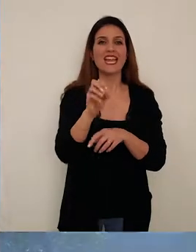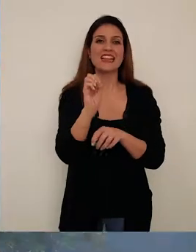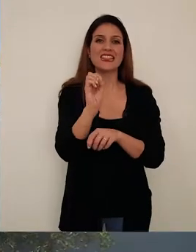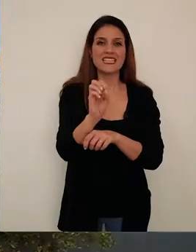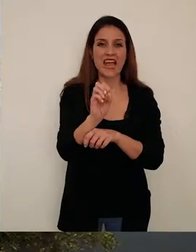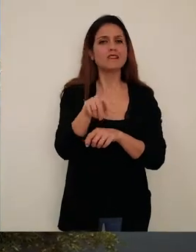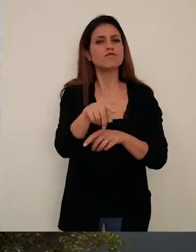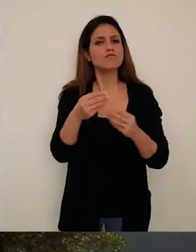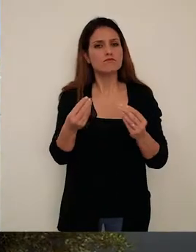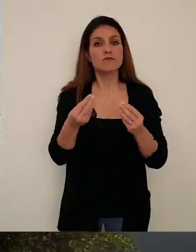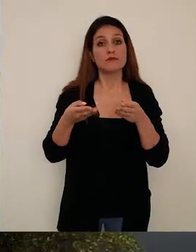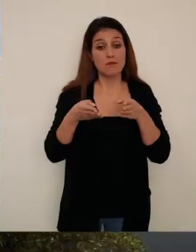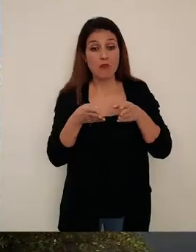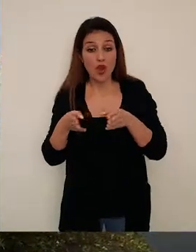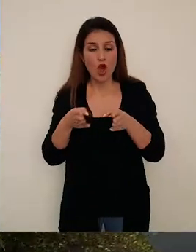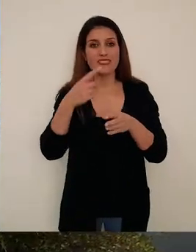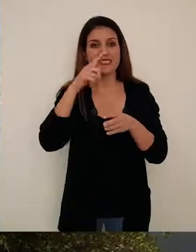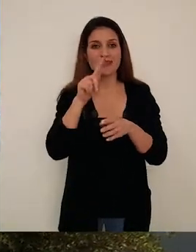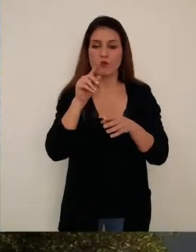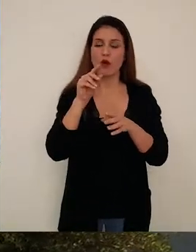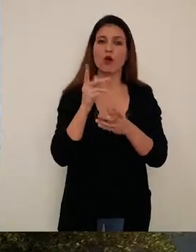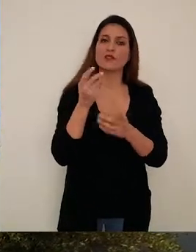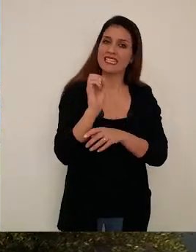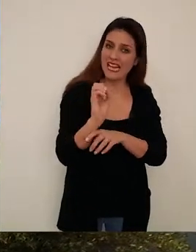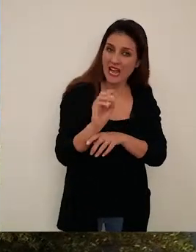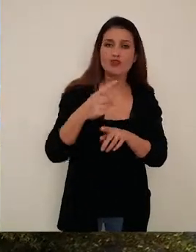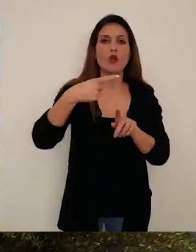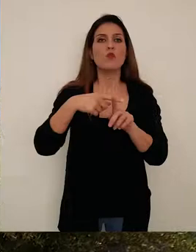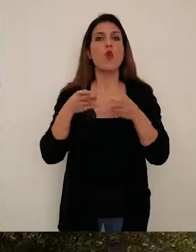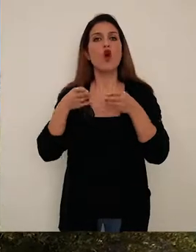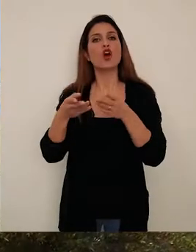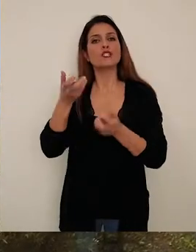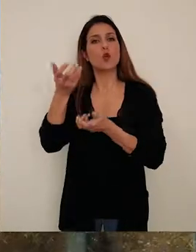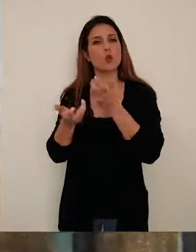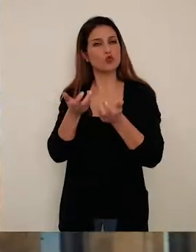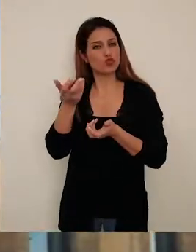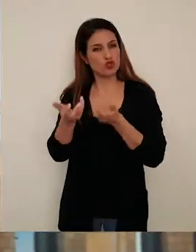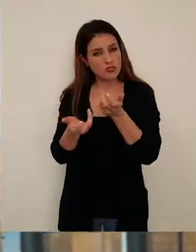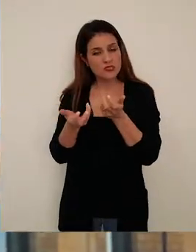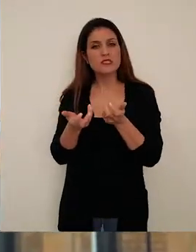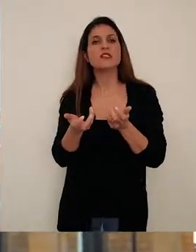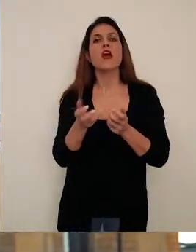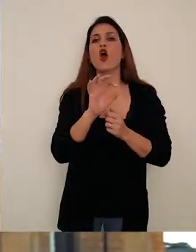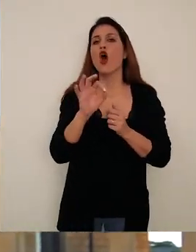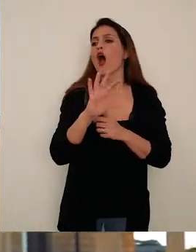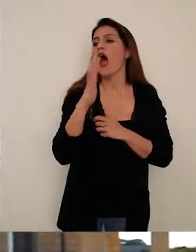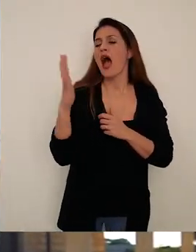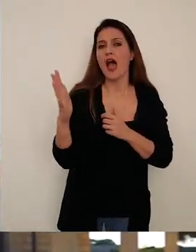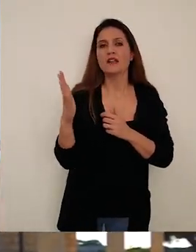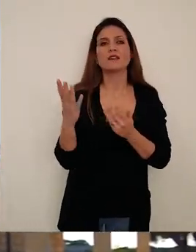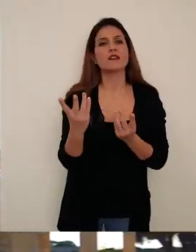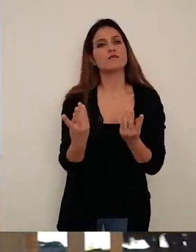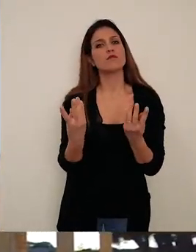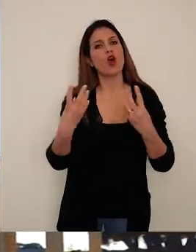percorsi didattici qualificati, corsi di cucina per operatori appassionati del settore, oltre a interessanti pacchetti turistici sulla raccolta